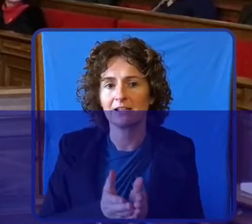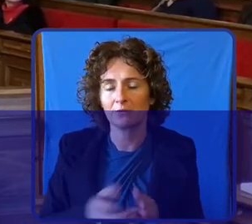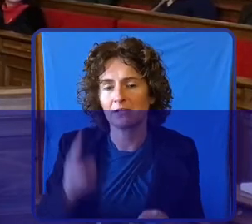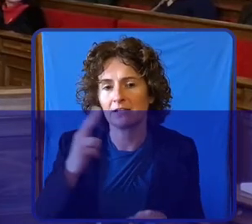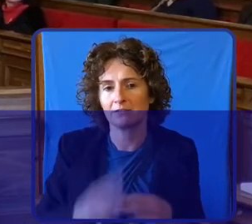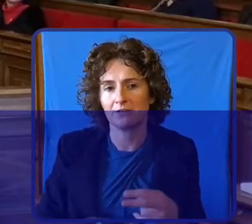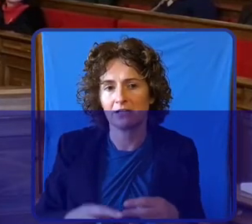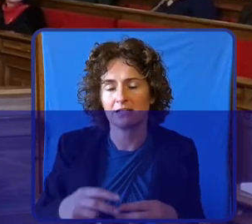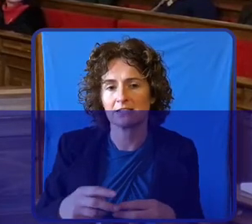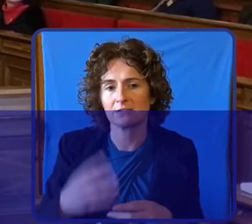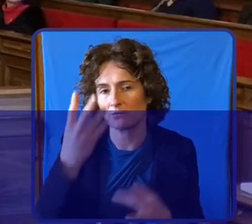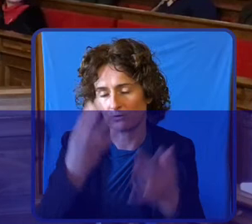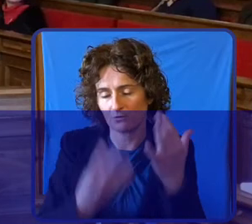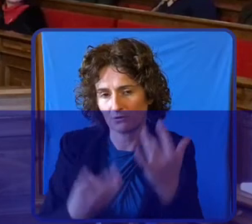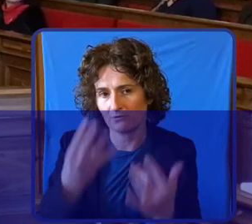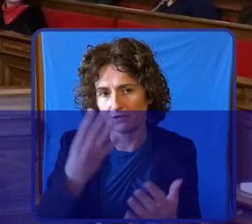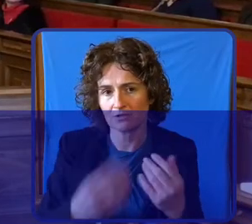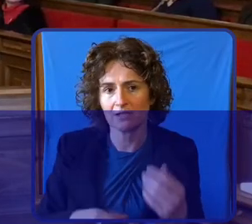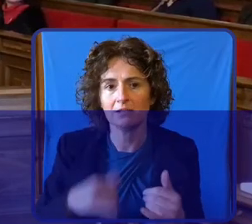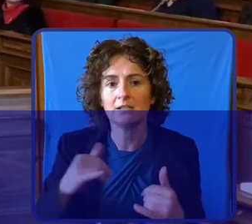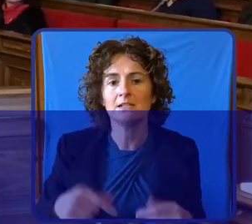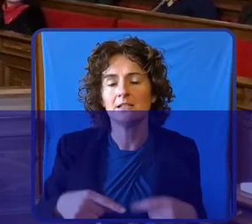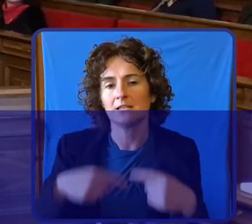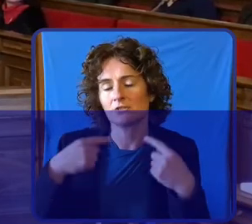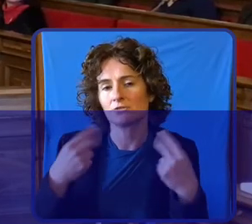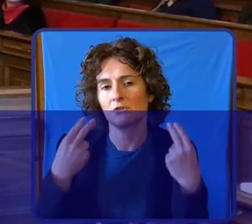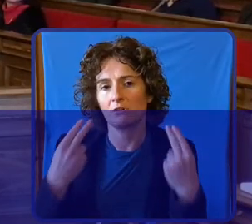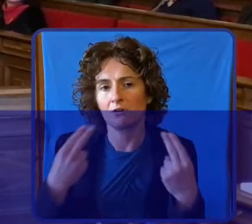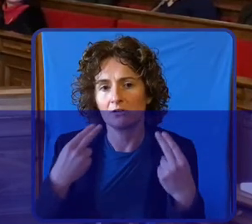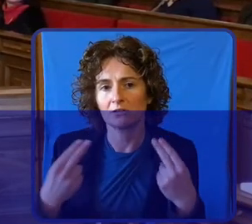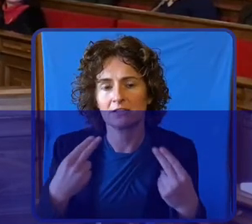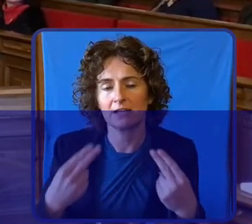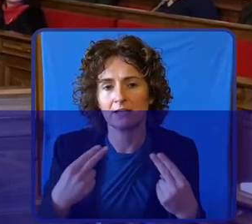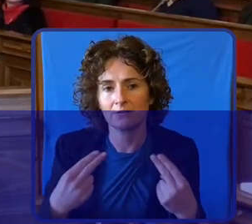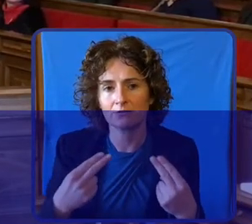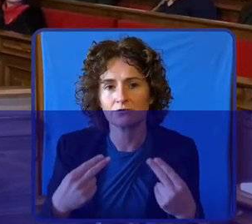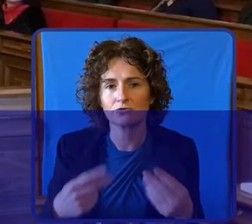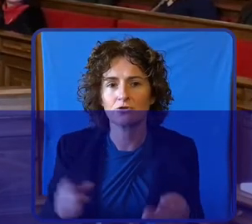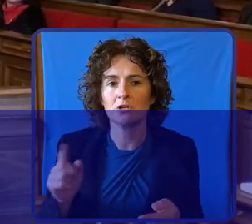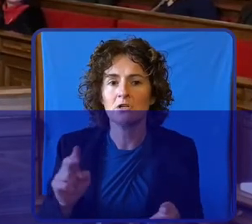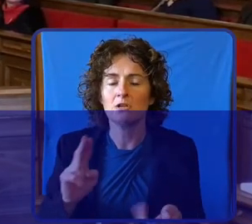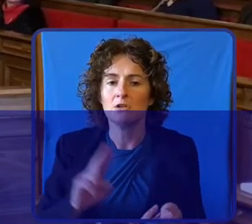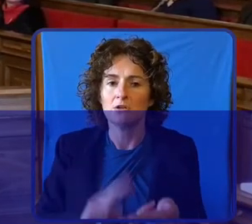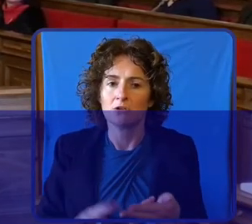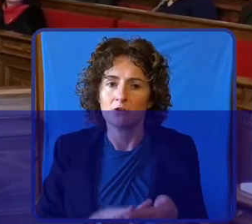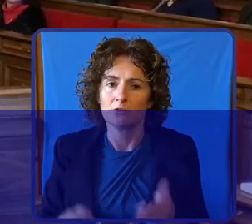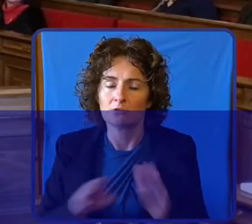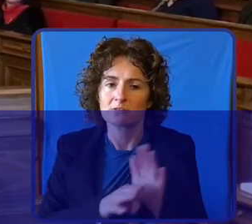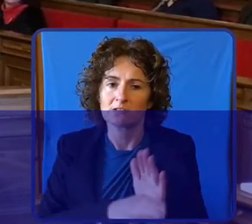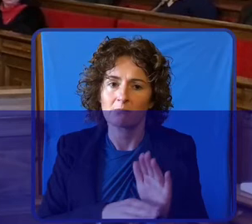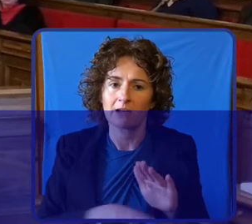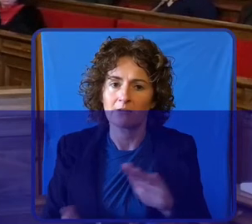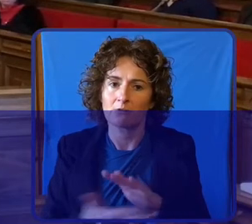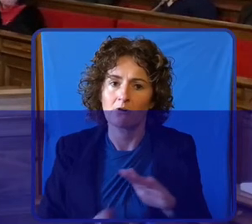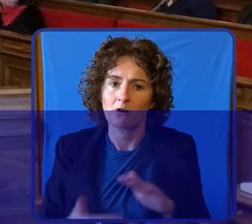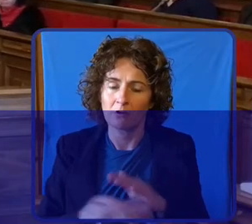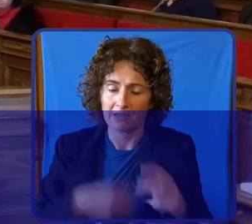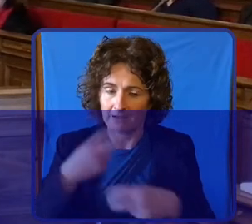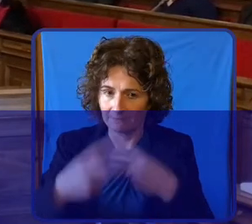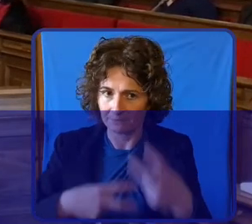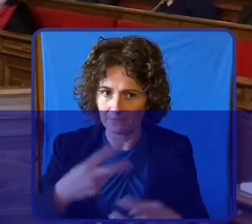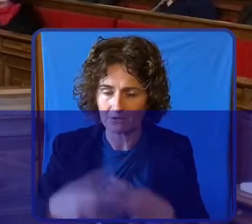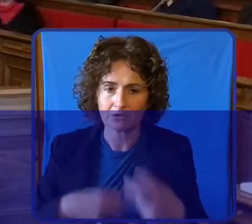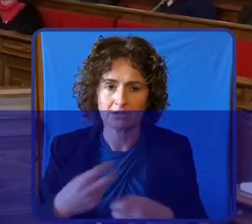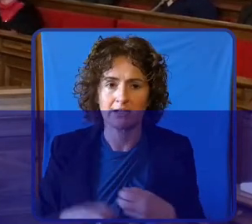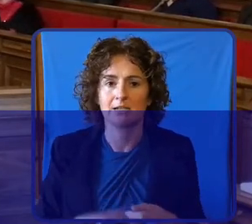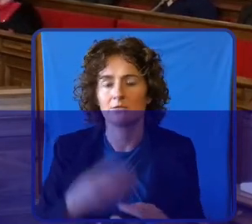illetve a hatályos jogszabályokban előírt könyvvizsgálati sztenderdek alapján.